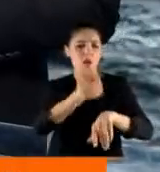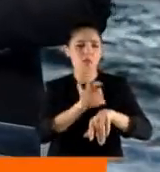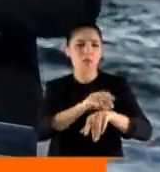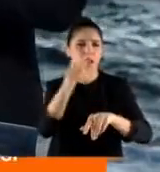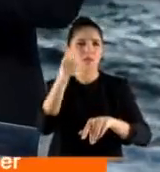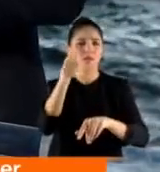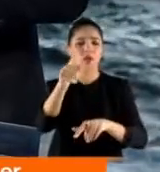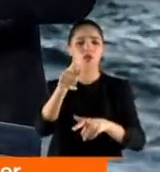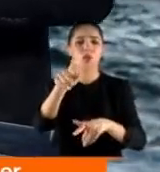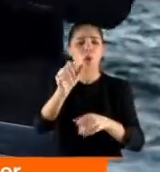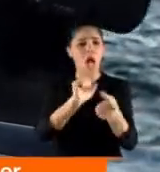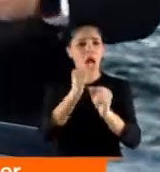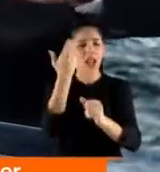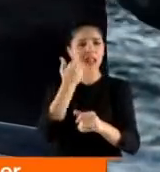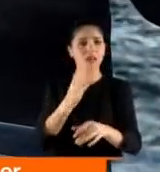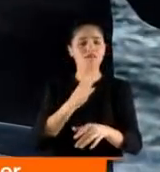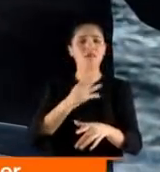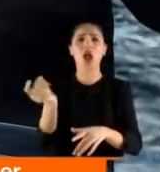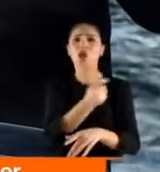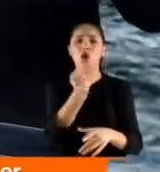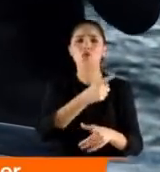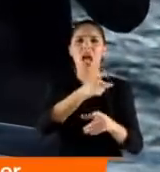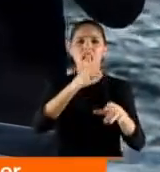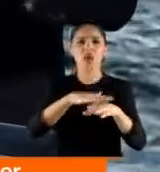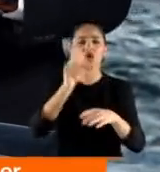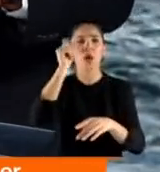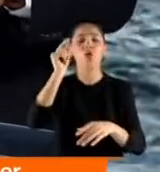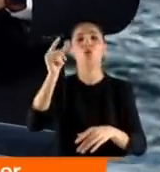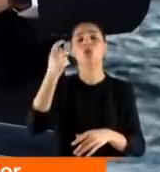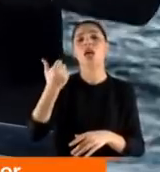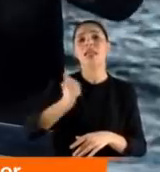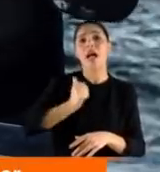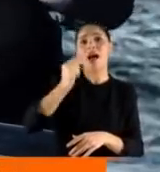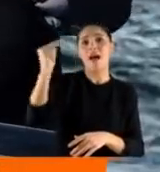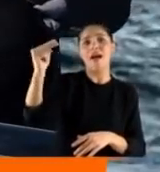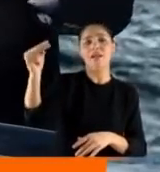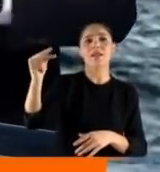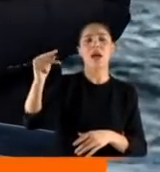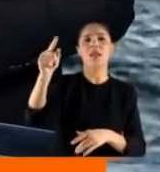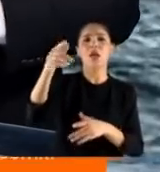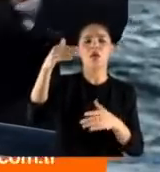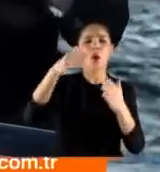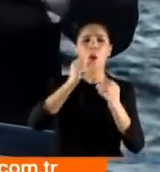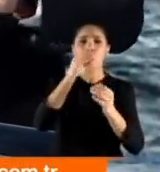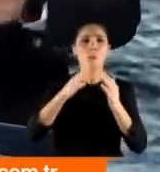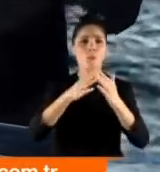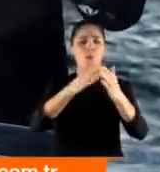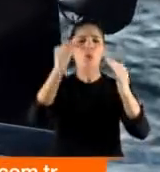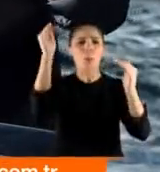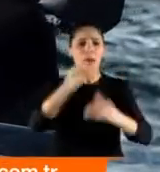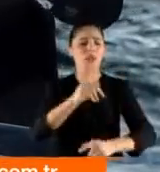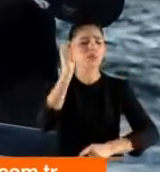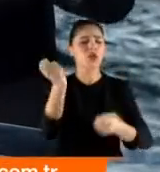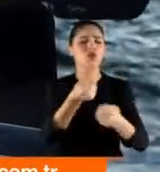ama hareketli de izleyeceksiniz. Göçmenlere ateş açan Yunan askerleri botlarını batırmaya çalışıyor bazen.